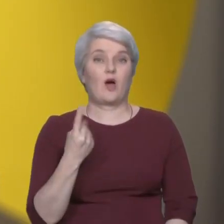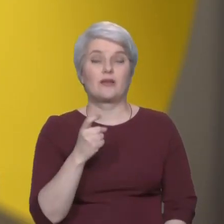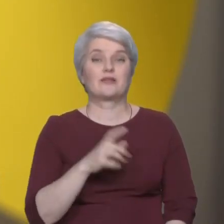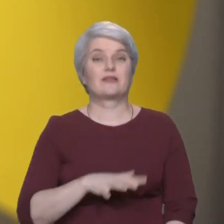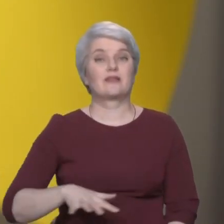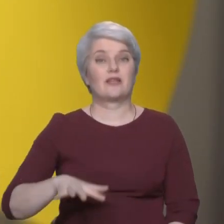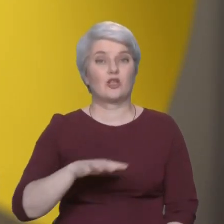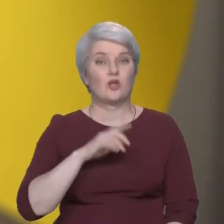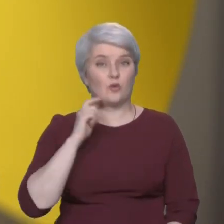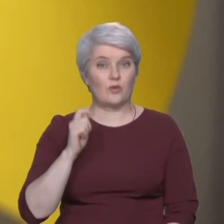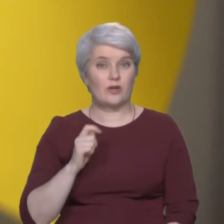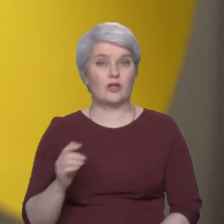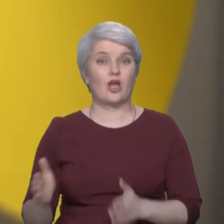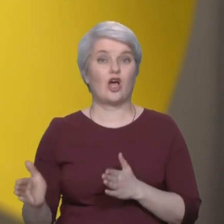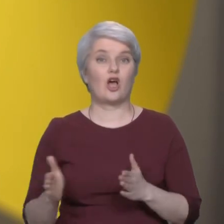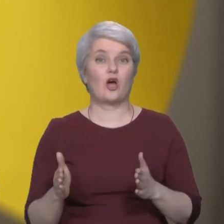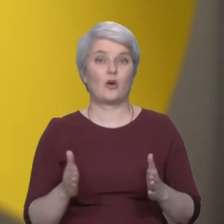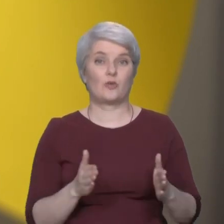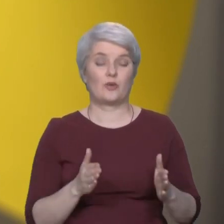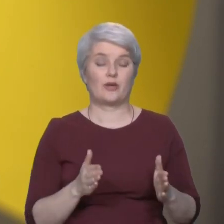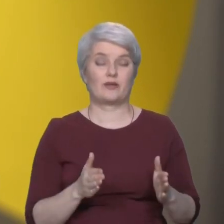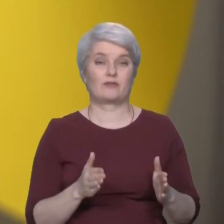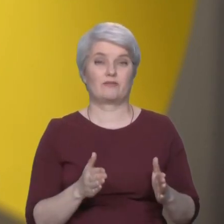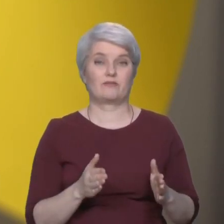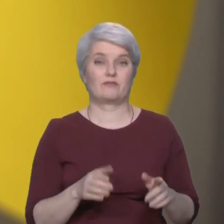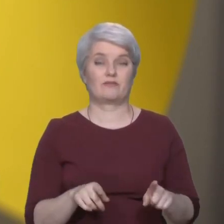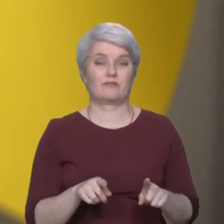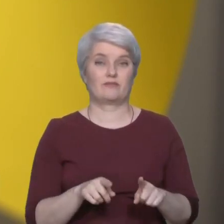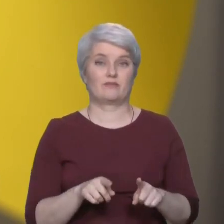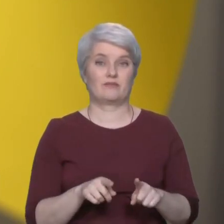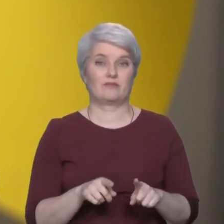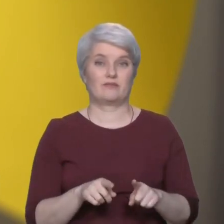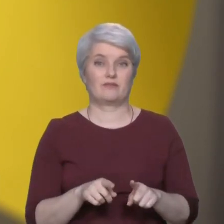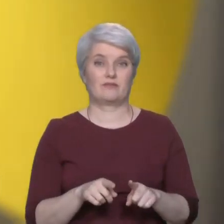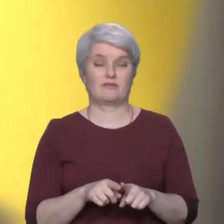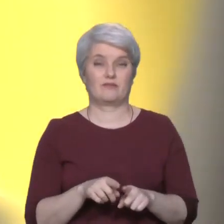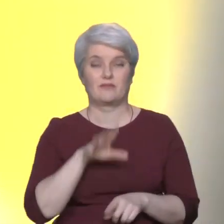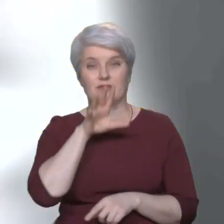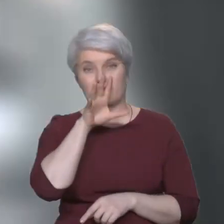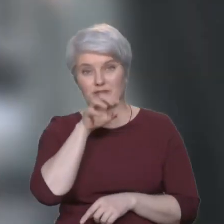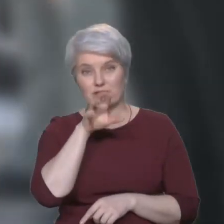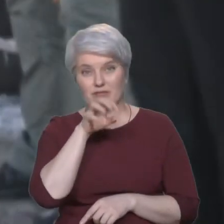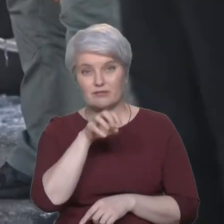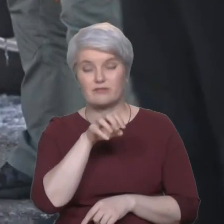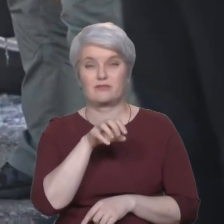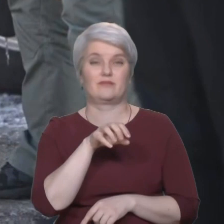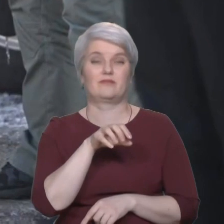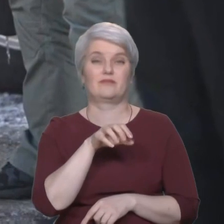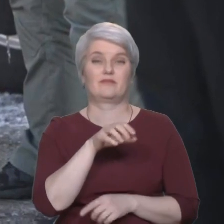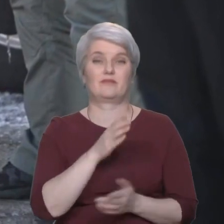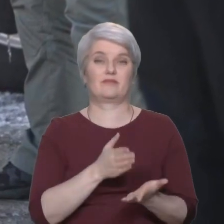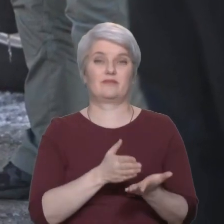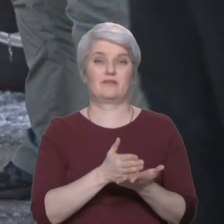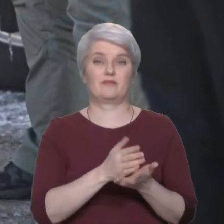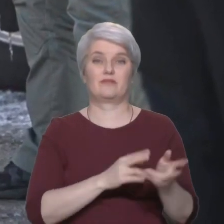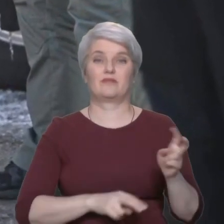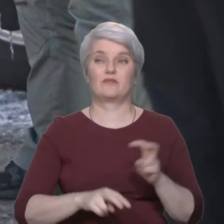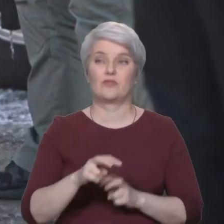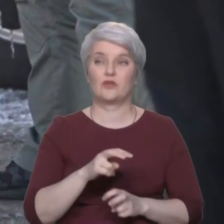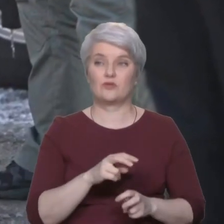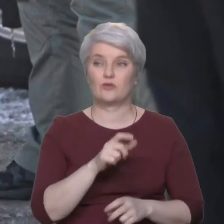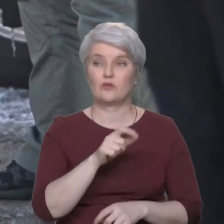територій України, який готує відповідну категорію песиків, собачок, спрямування. Це пошуки рятування